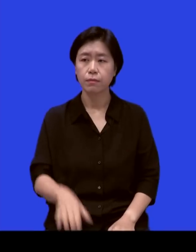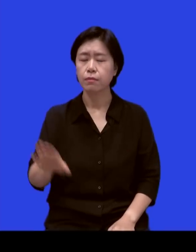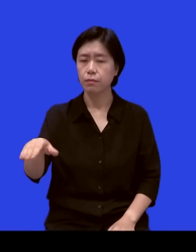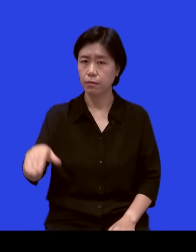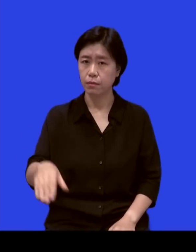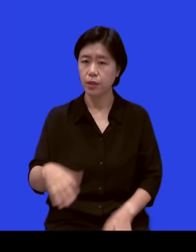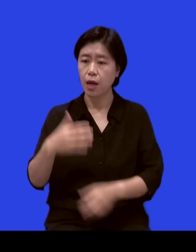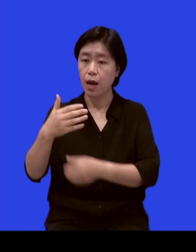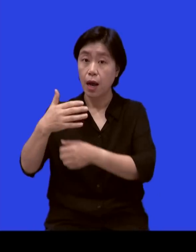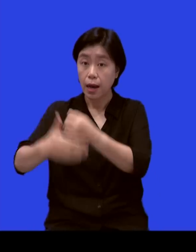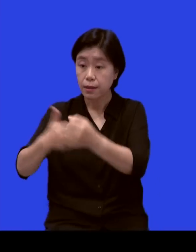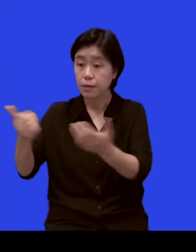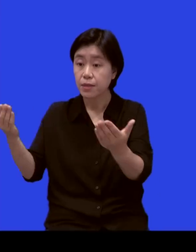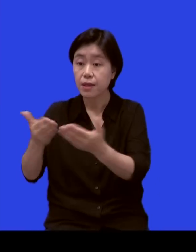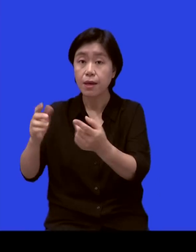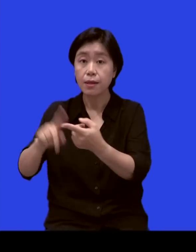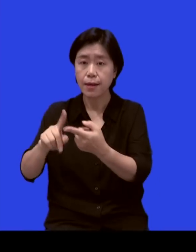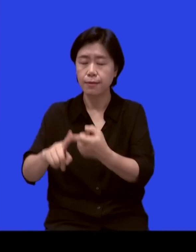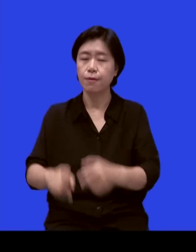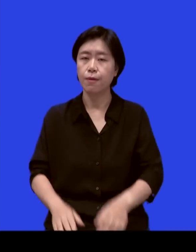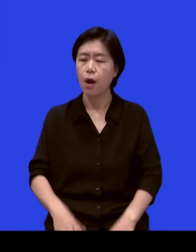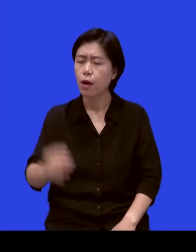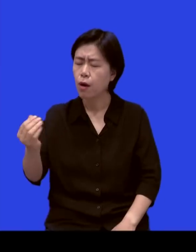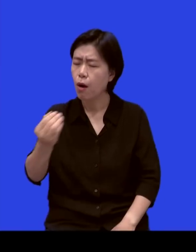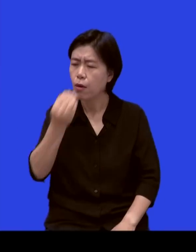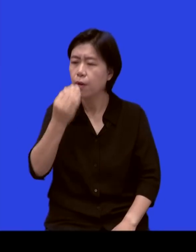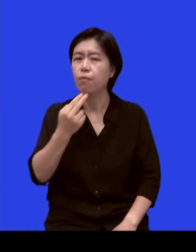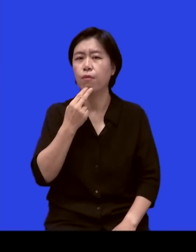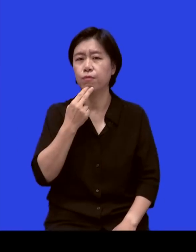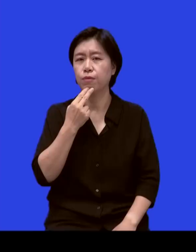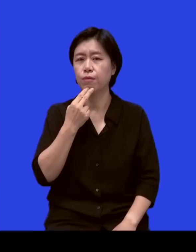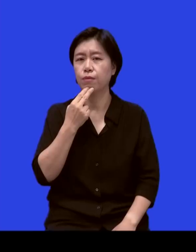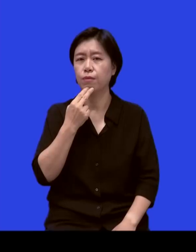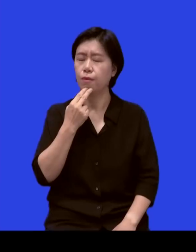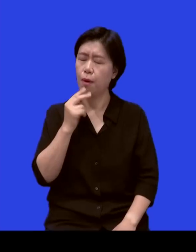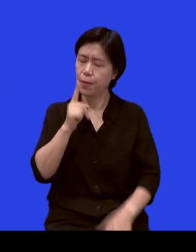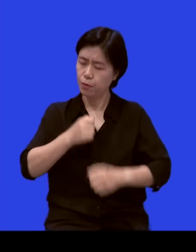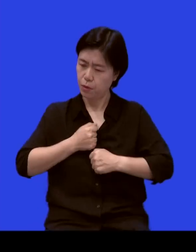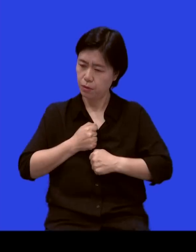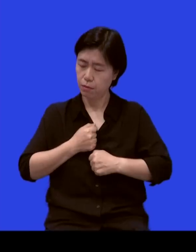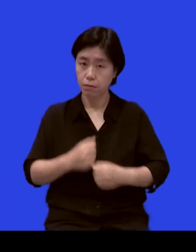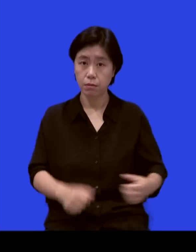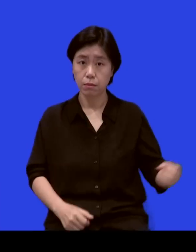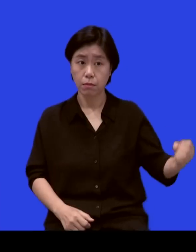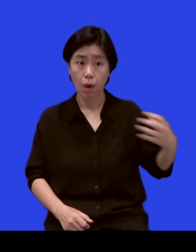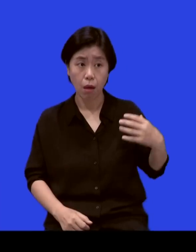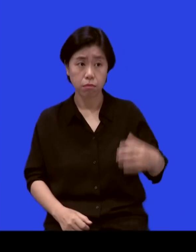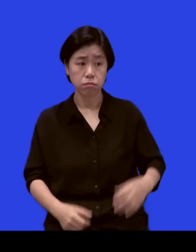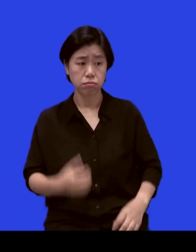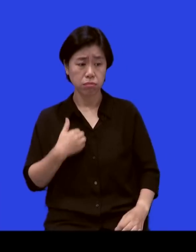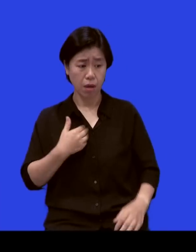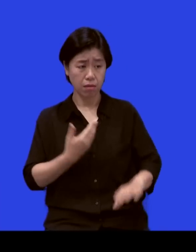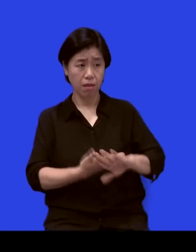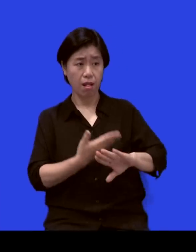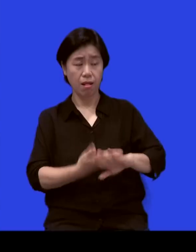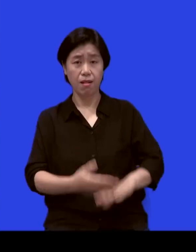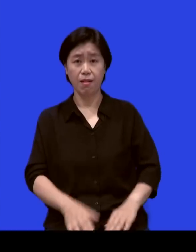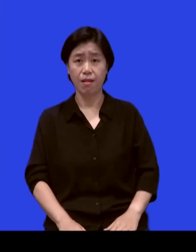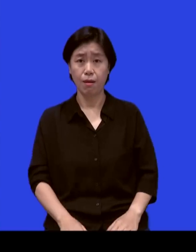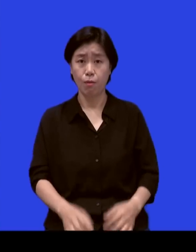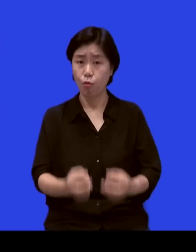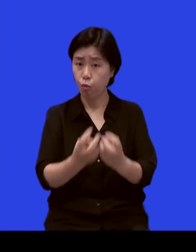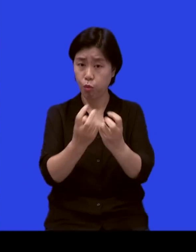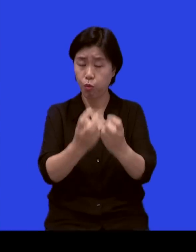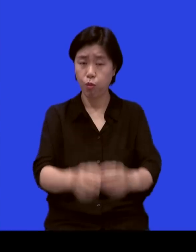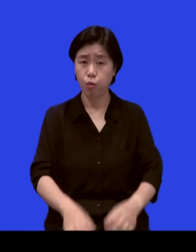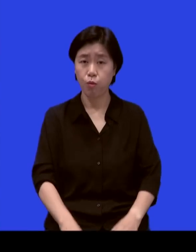그렇게 얘기하면 예. 사람들이 그 크리스찬들이 거룩해 보이고 경건해 보여야 되는데 근데 제가 그렇게 못 하겠는 걸 어떻게 해요? 그래. 아니,